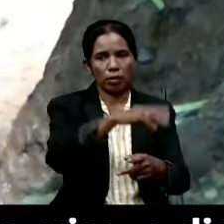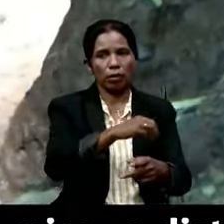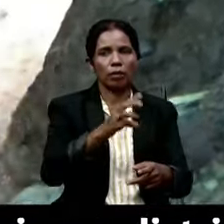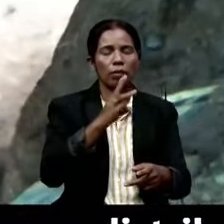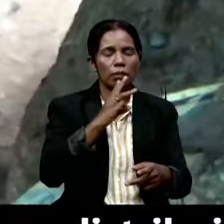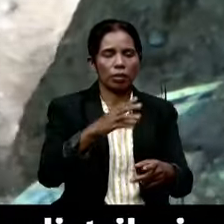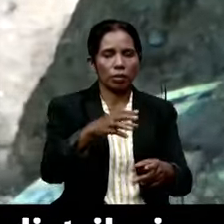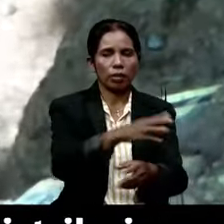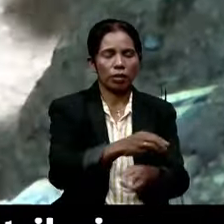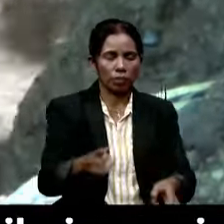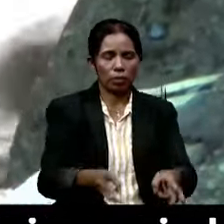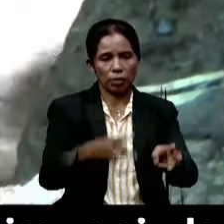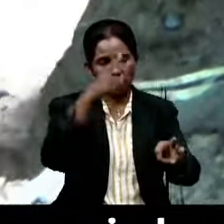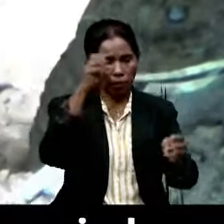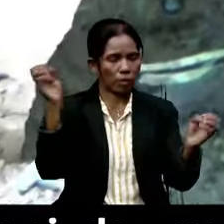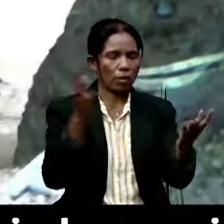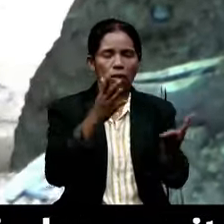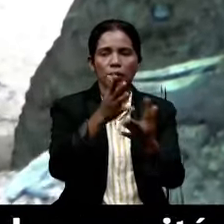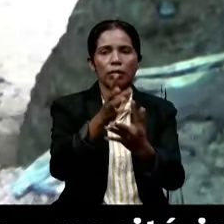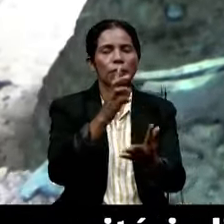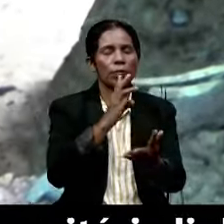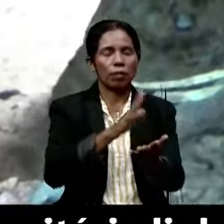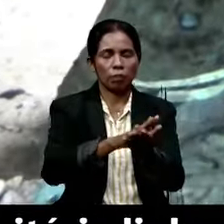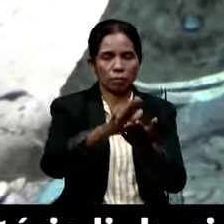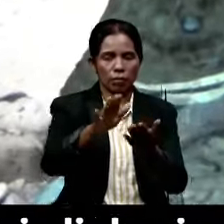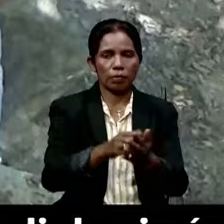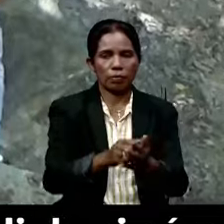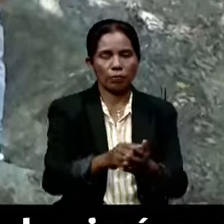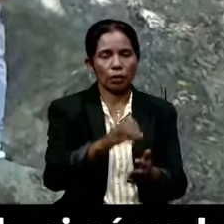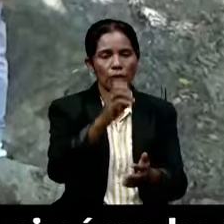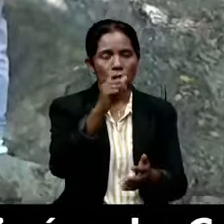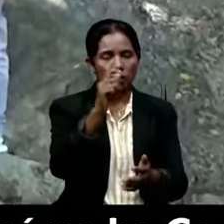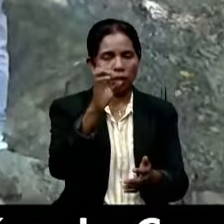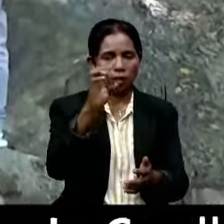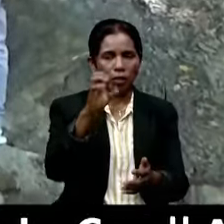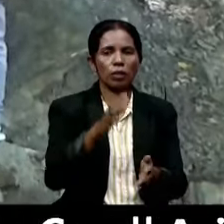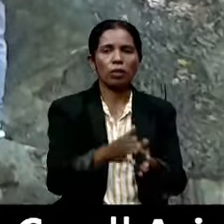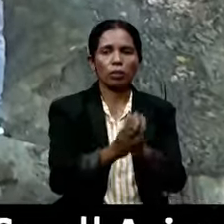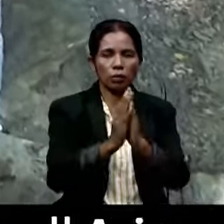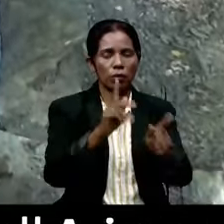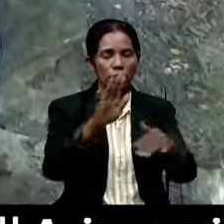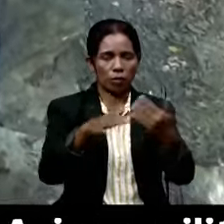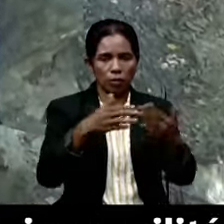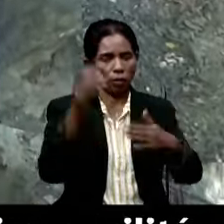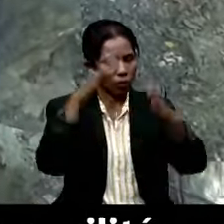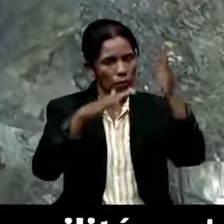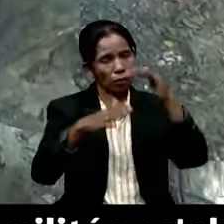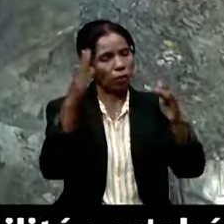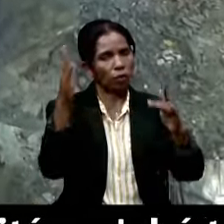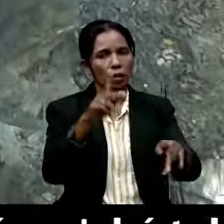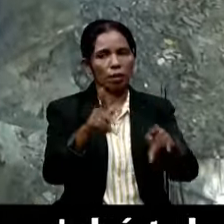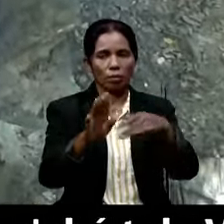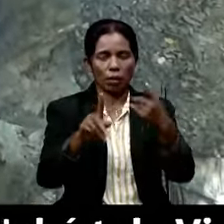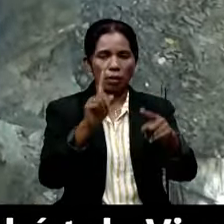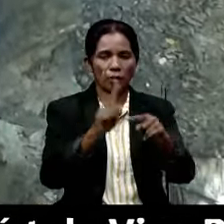posu iha motalaran tamba la asesu bemos usi BTLP. Tamane Odete usu ba BTLP atu buka solusang ba problem refere nune komunidade la